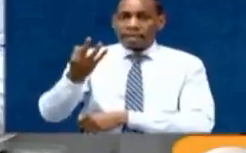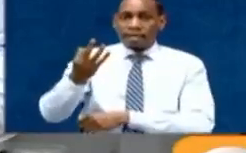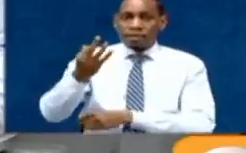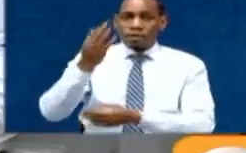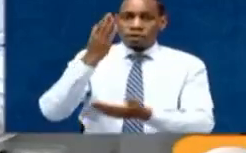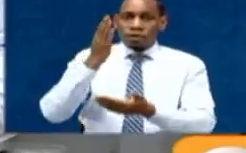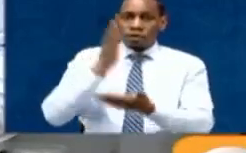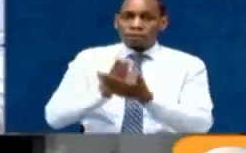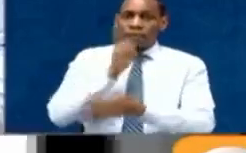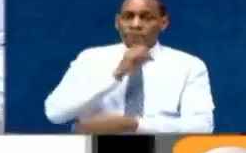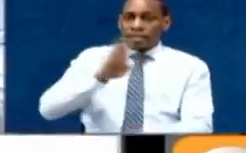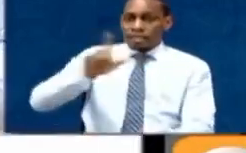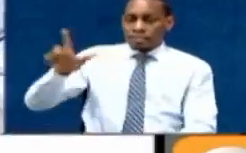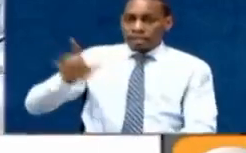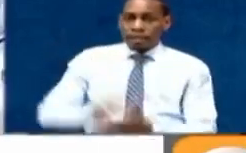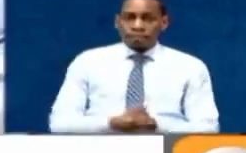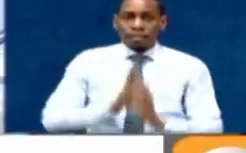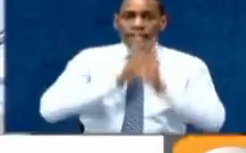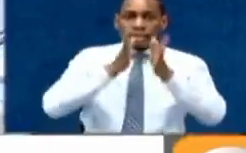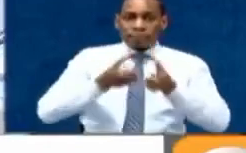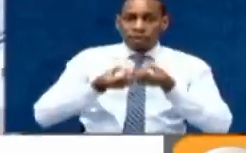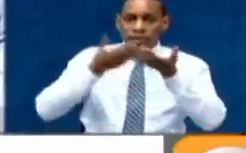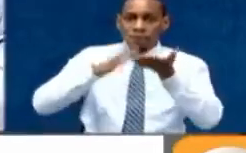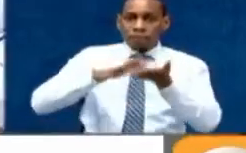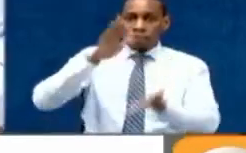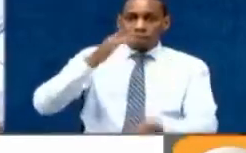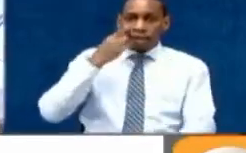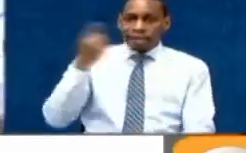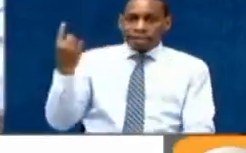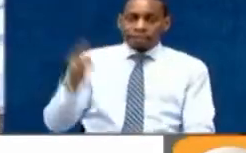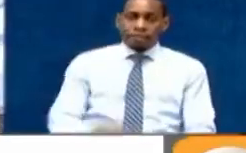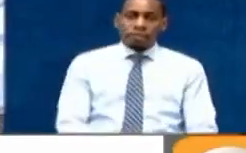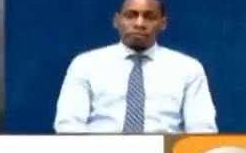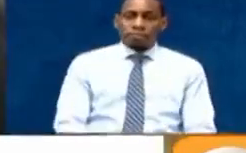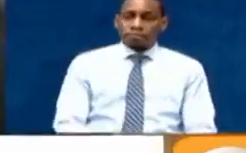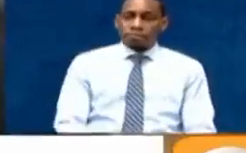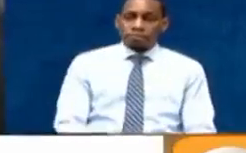sasa kuidhinisha mswada huo. Sam Gituku anatuanzishia taarifa zetu.